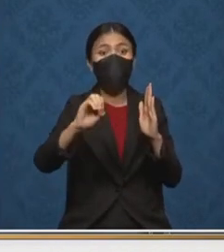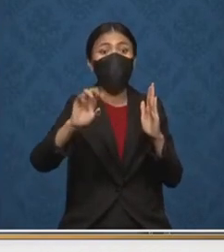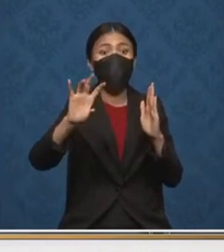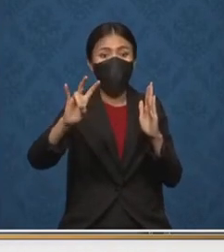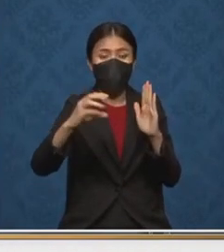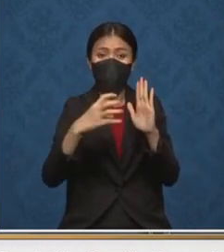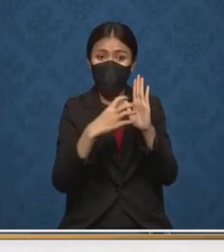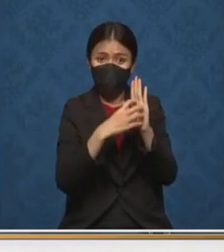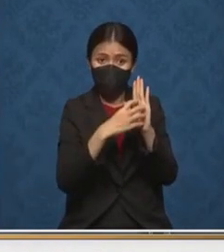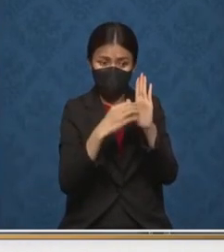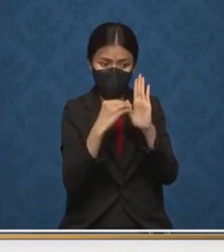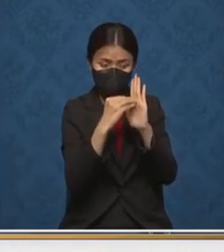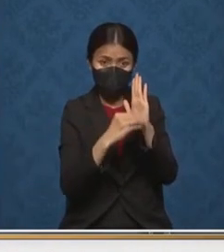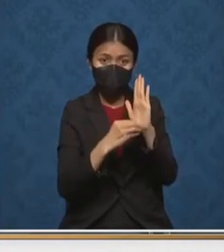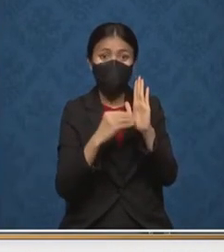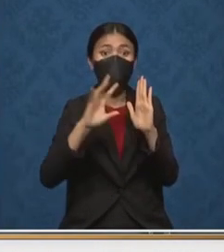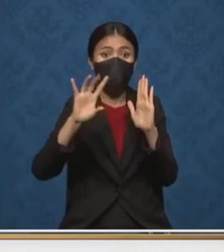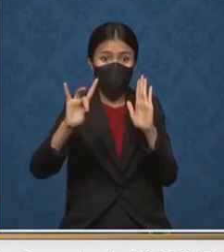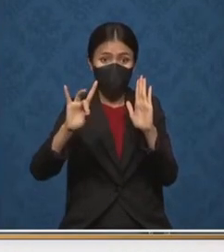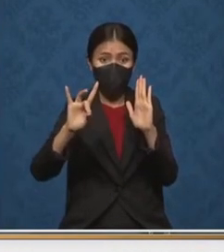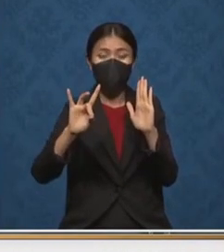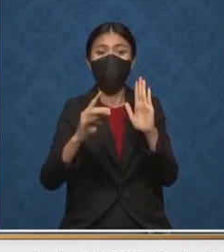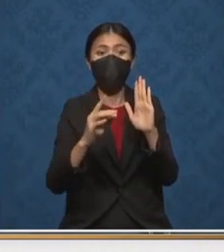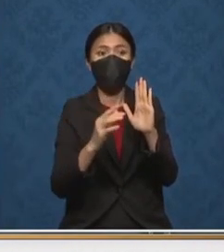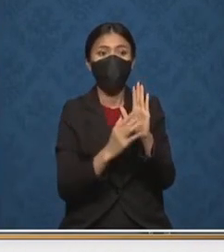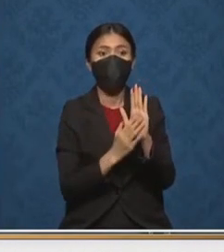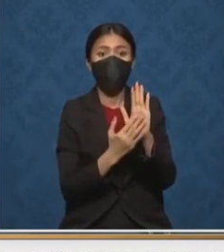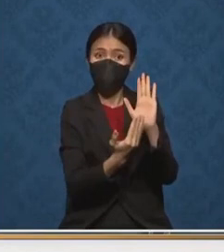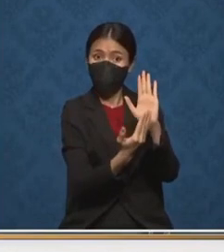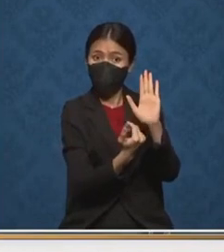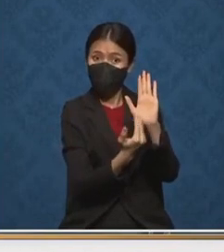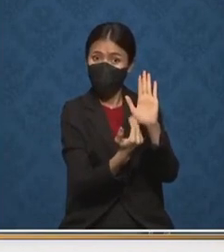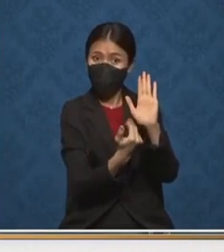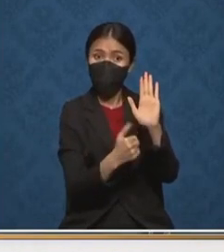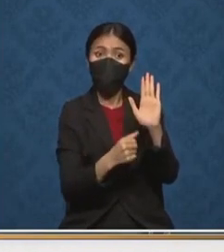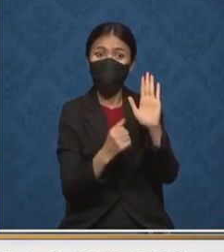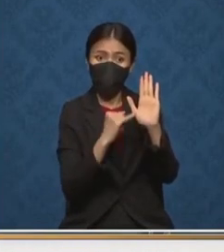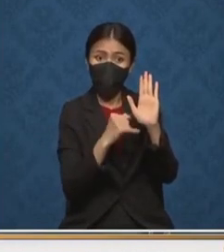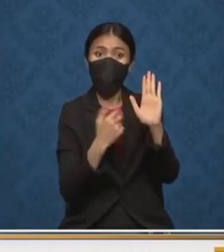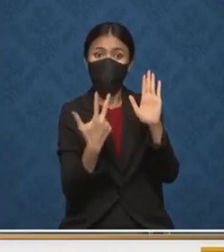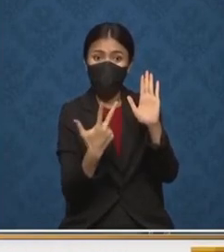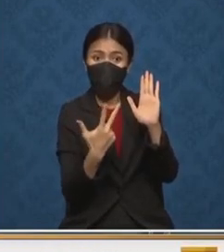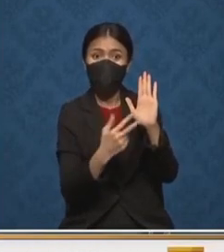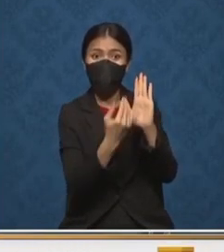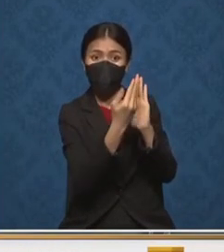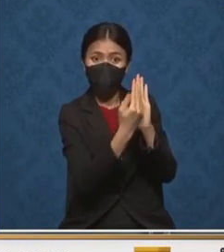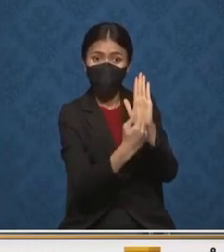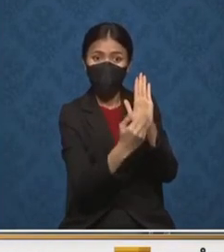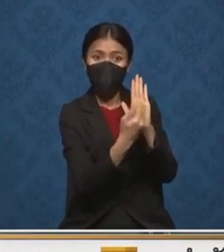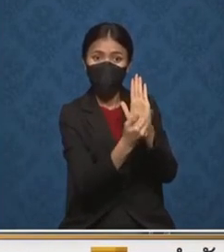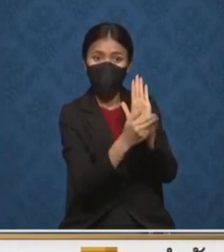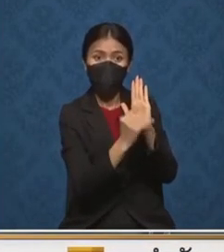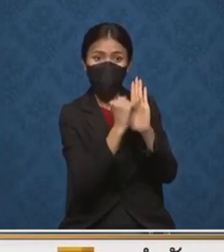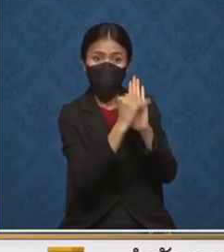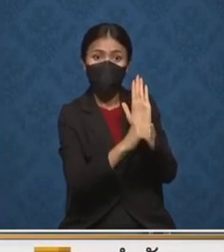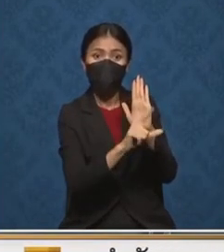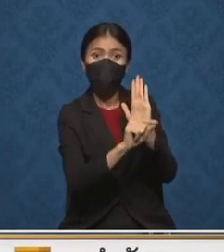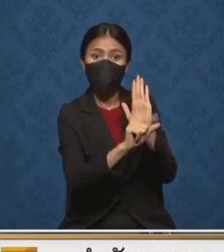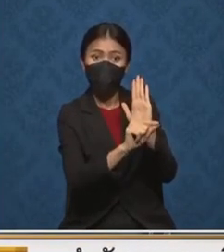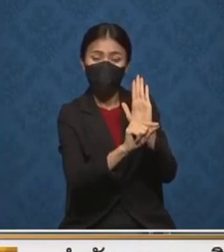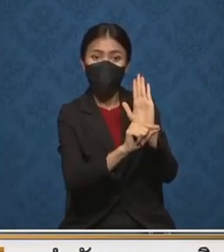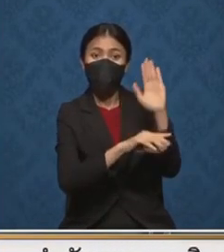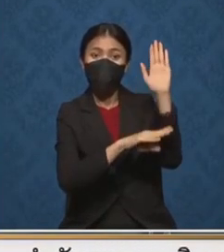จังหวัดภาคตะวันออก3จังหวัดภาคตะวันออกเฉียงเหนือ 20จังหวัด